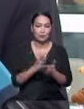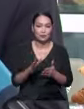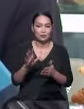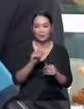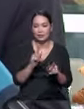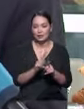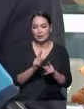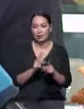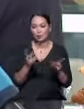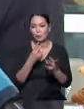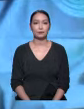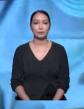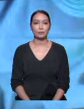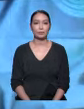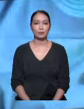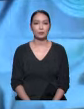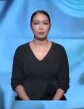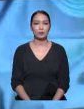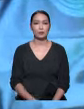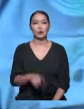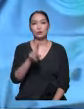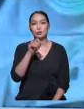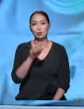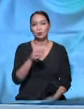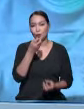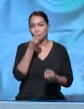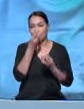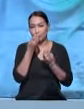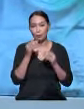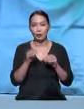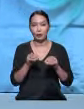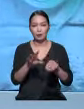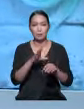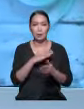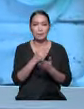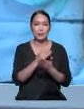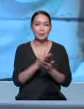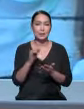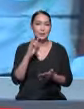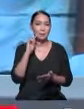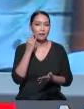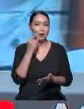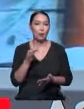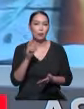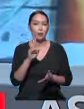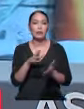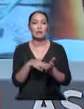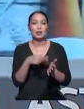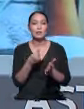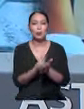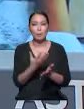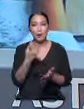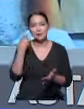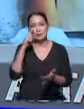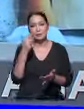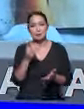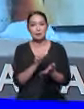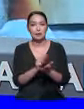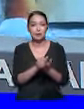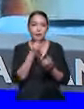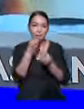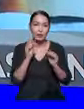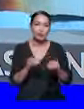что показать. 100 тысяч тюльпанов вырастил программист из Павлодарской области к 8 марта. Идея заняться цветоводством